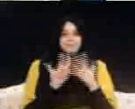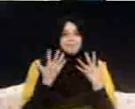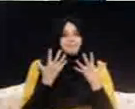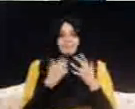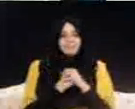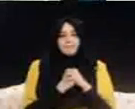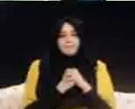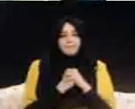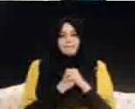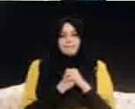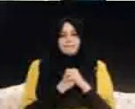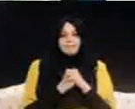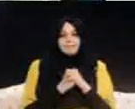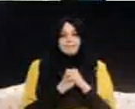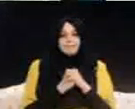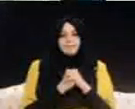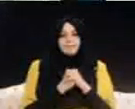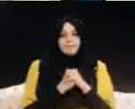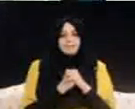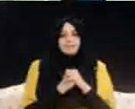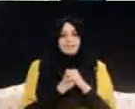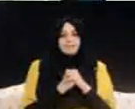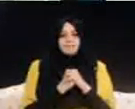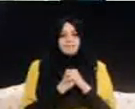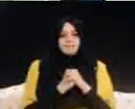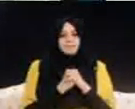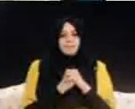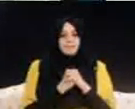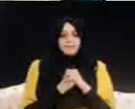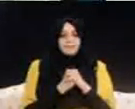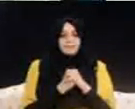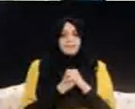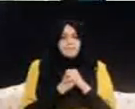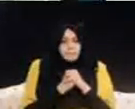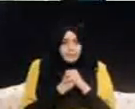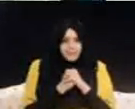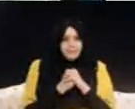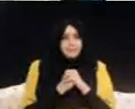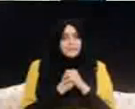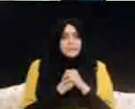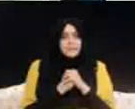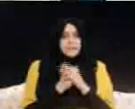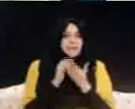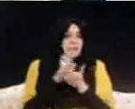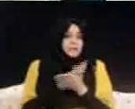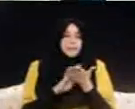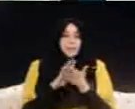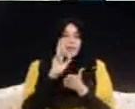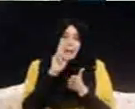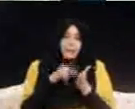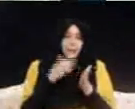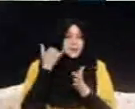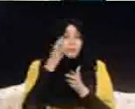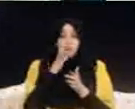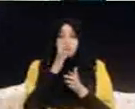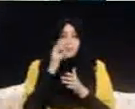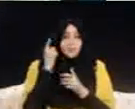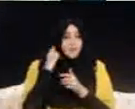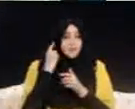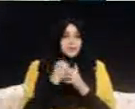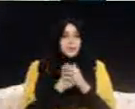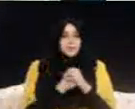نساء. نعم. زوج نساء. زاد مدي زوج نساء. طيب فوزي الله يرضى عليك، عاود الاتصال أفضل.